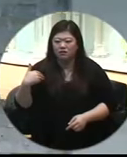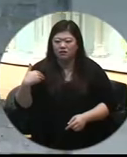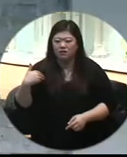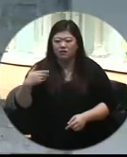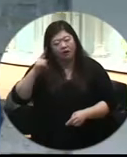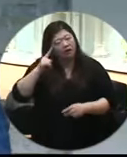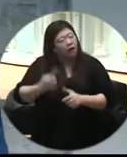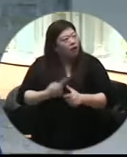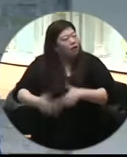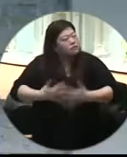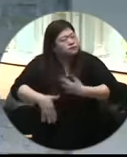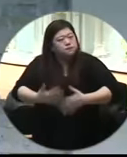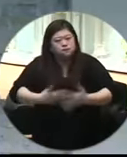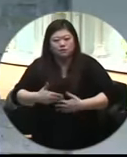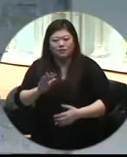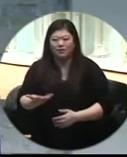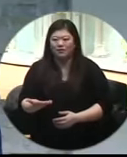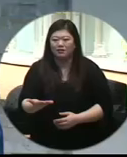변형된